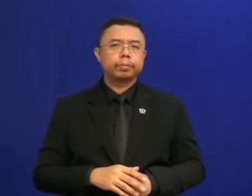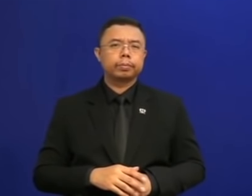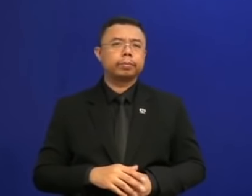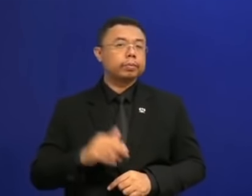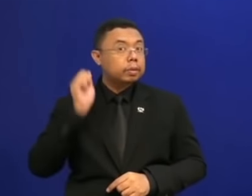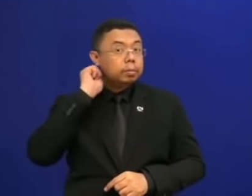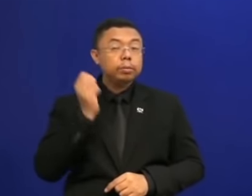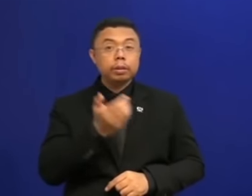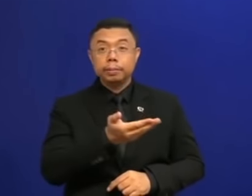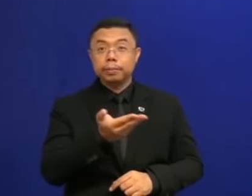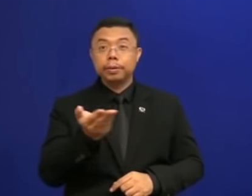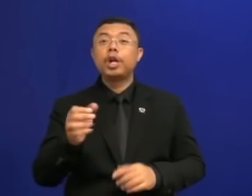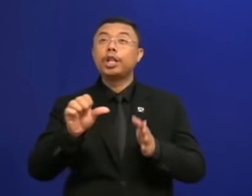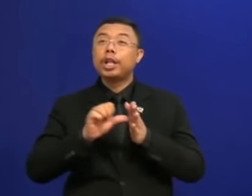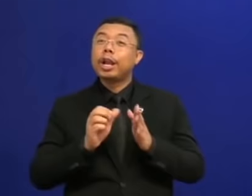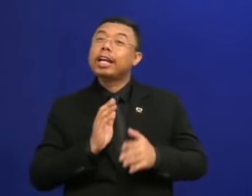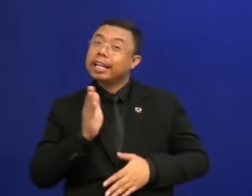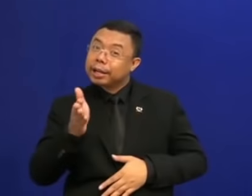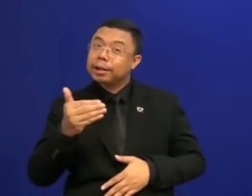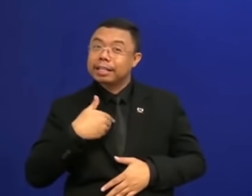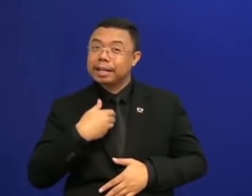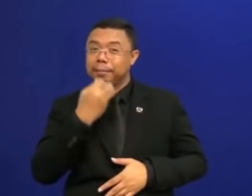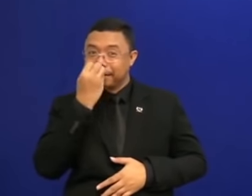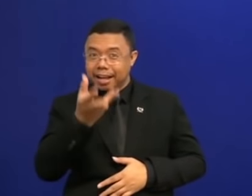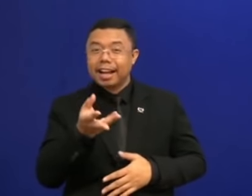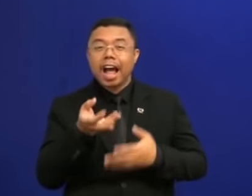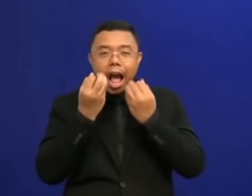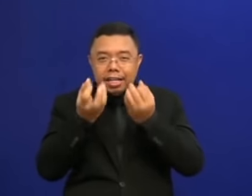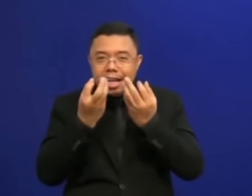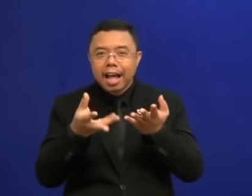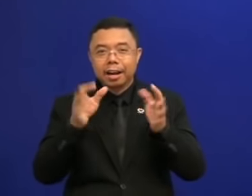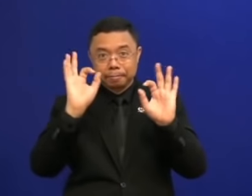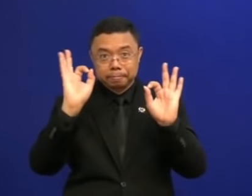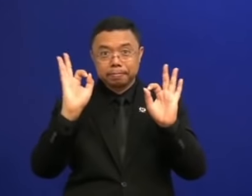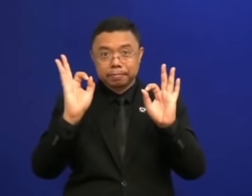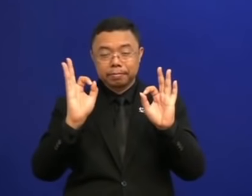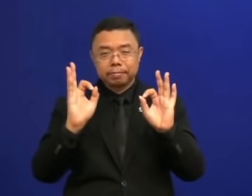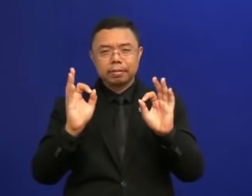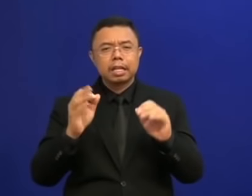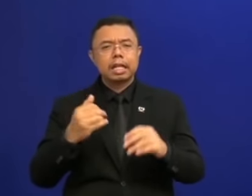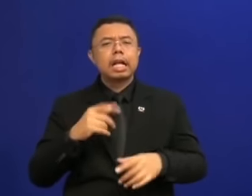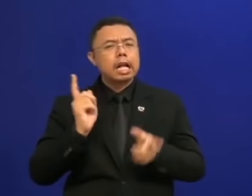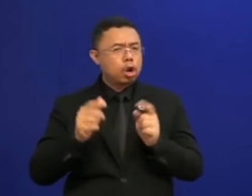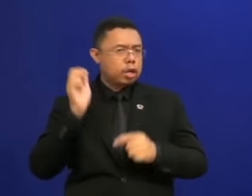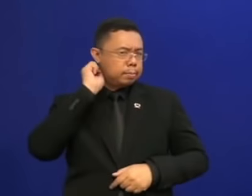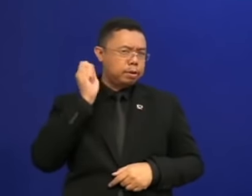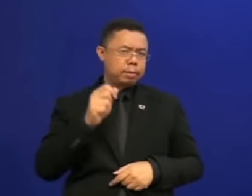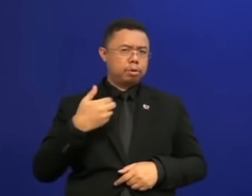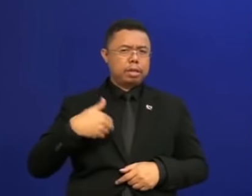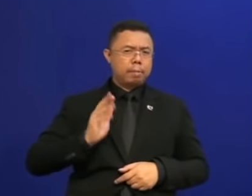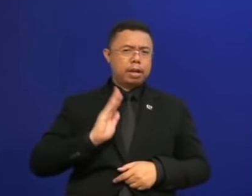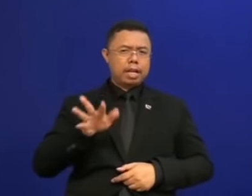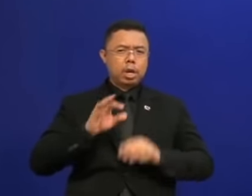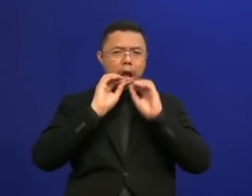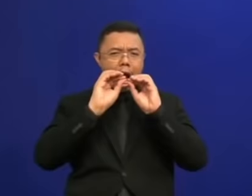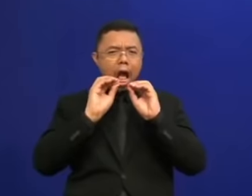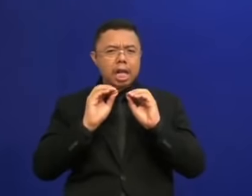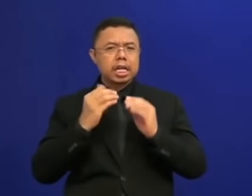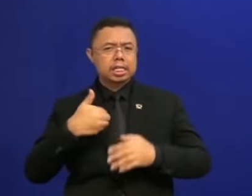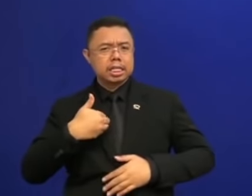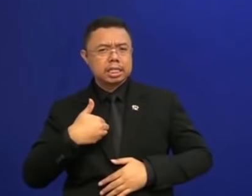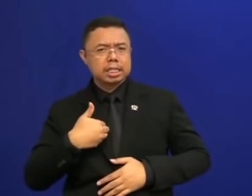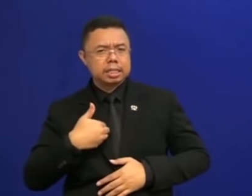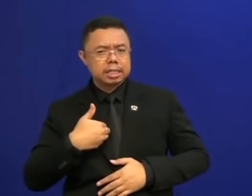Ya, ibu-ibu, tolong ikuti apa yang saya ajarkan, ya. Kalau ibu-ibu tidak nurut yang saya